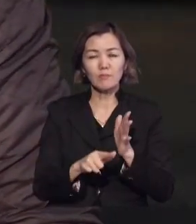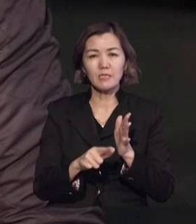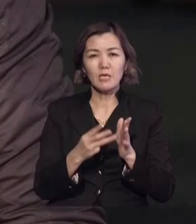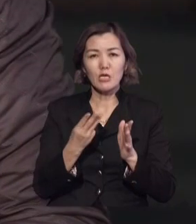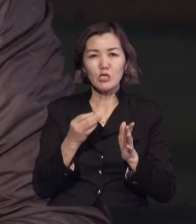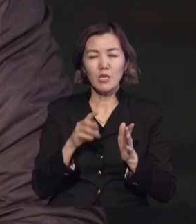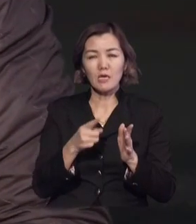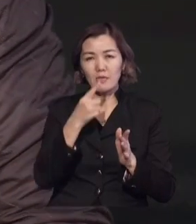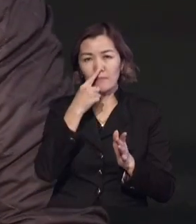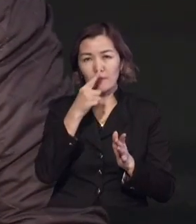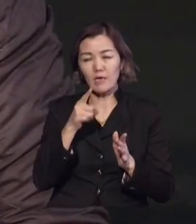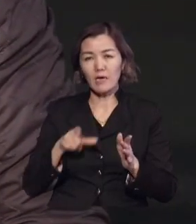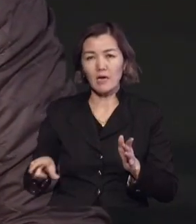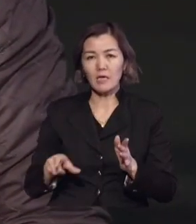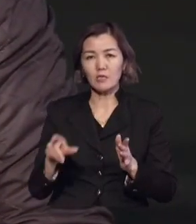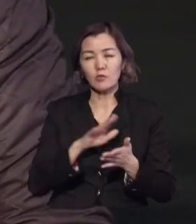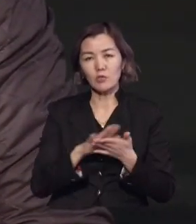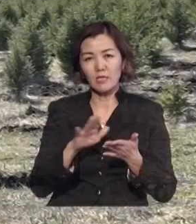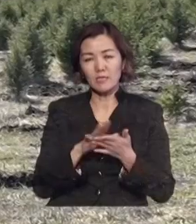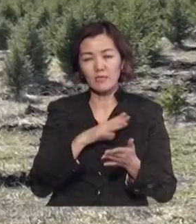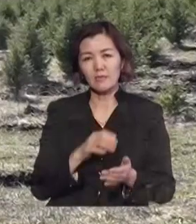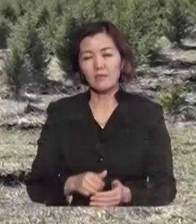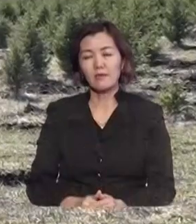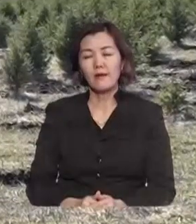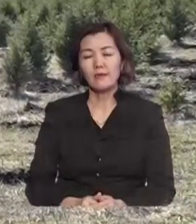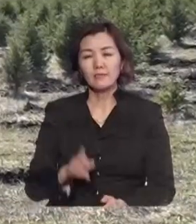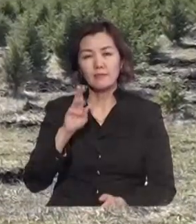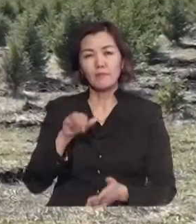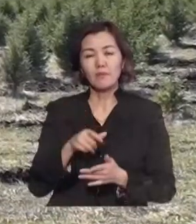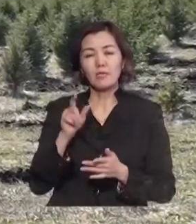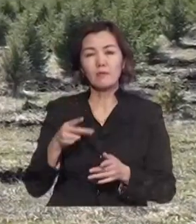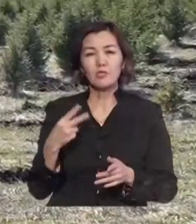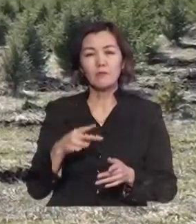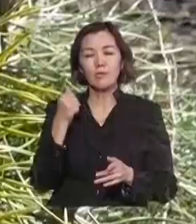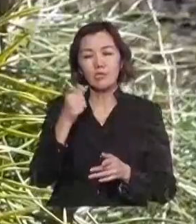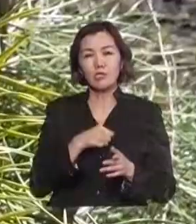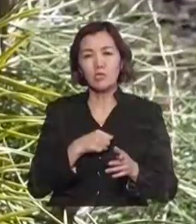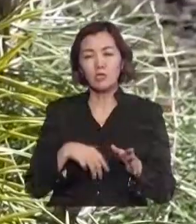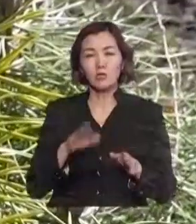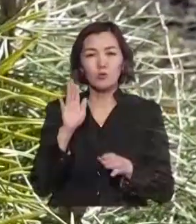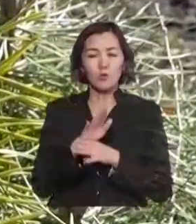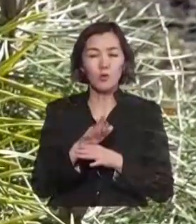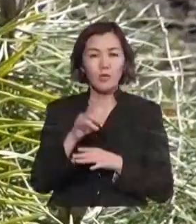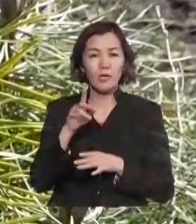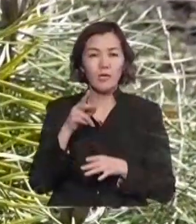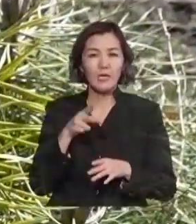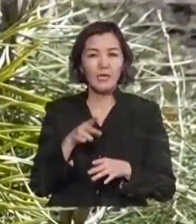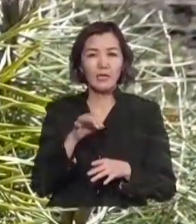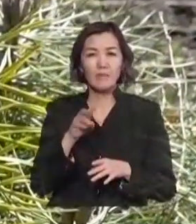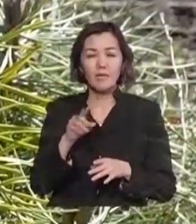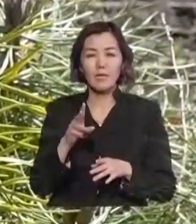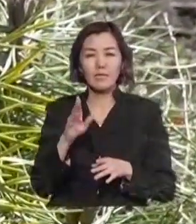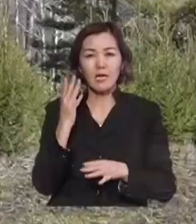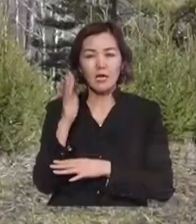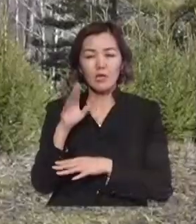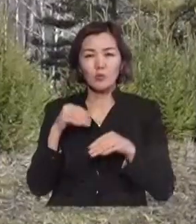шақырымға жуық арық жүйелерін тазартты. Мемлекет басшысы 2020 жылғы жолдауда елімізде 2 миллиард ағаш отырғызуды